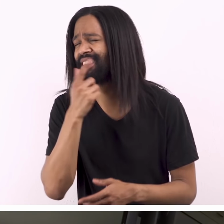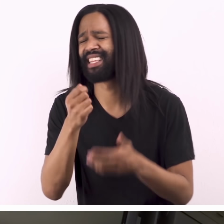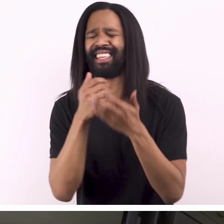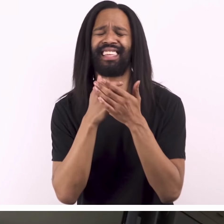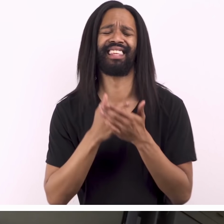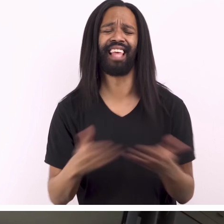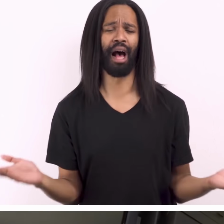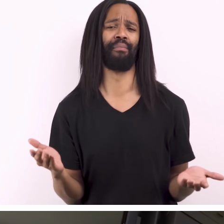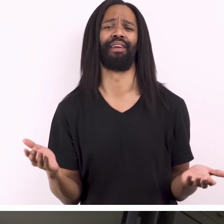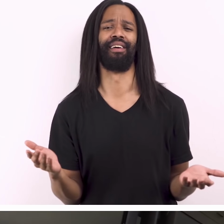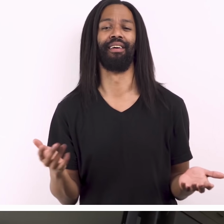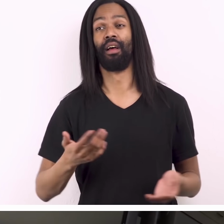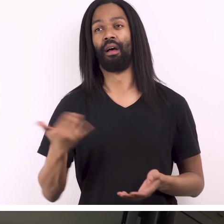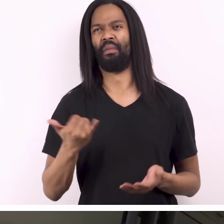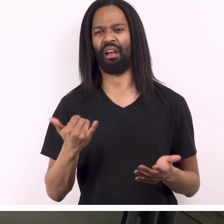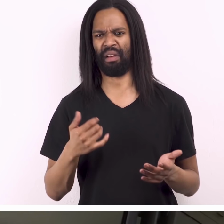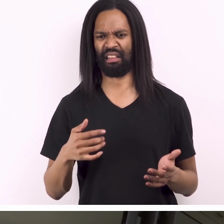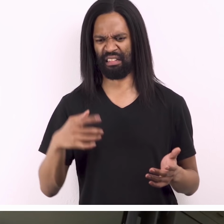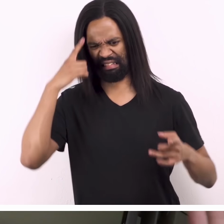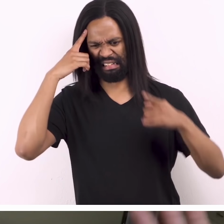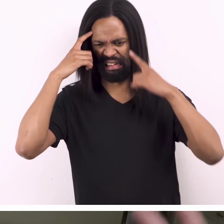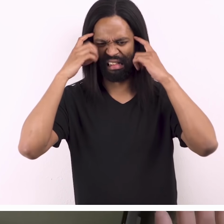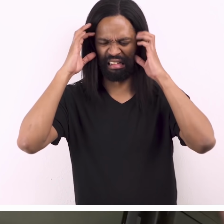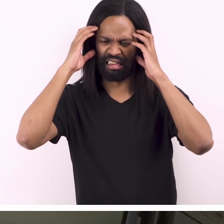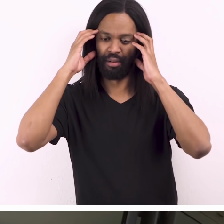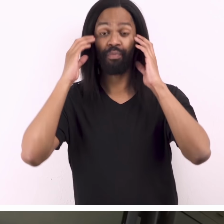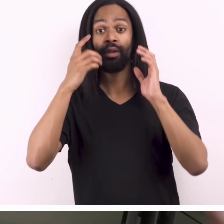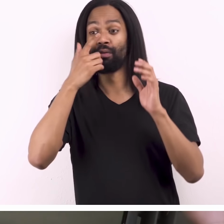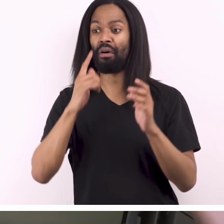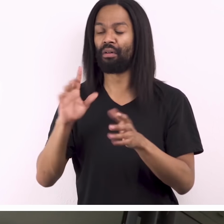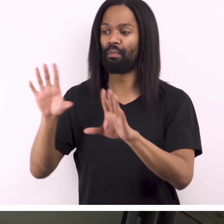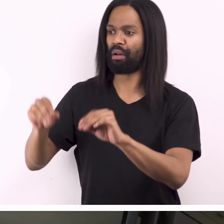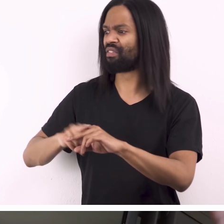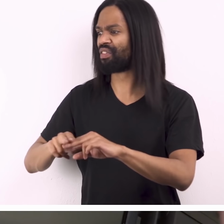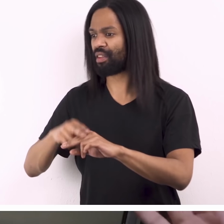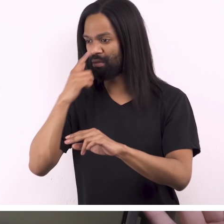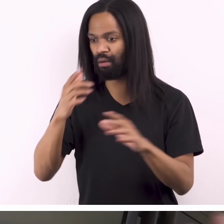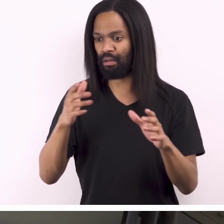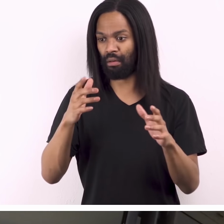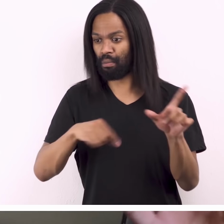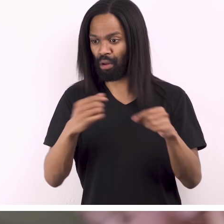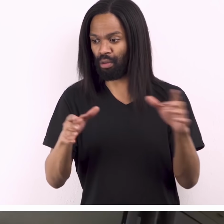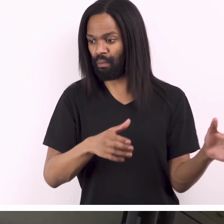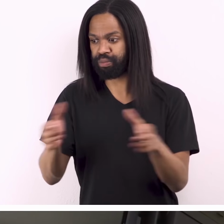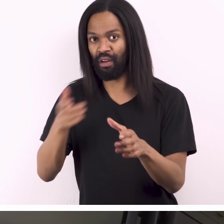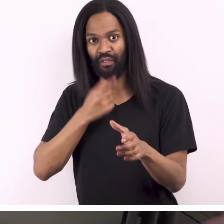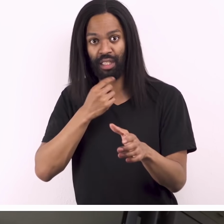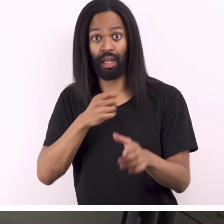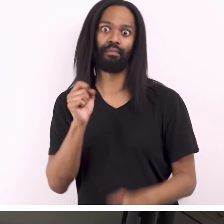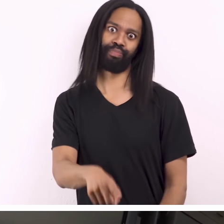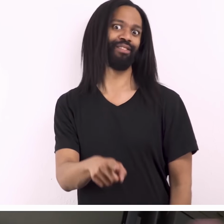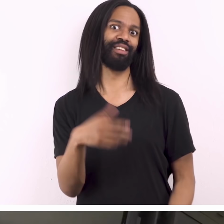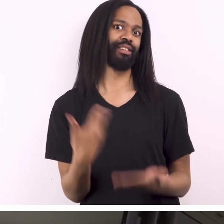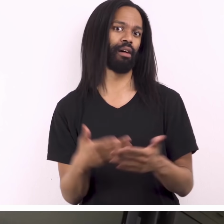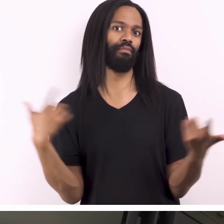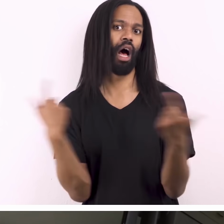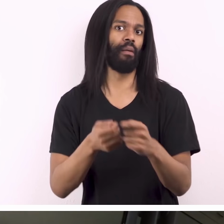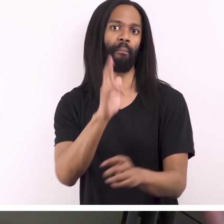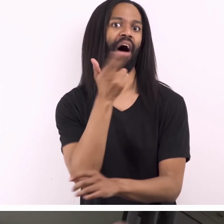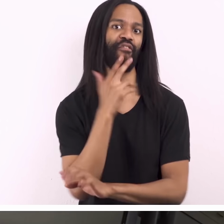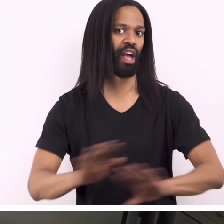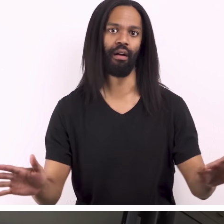la tête avec eux. Si vous voulez végétaliser un endroit avec des plantes en plante care hyper facile, c'est ceux-là qu'il faut taper. Hein. Vraiment, ils sont